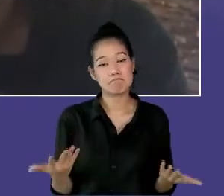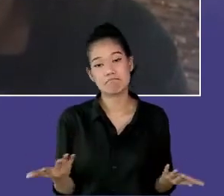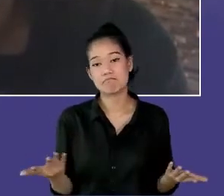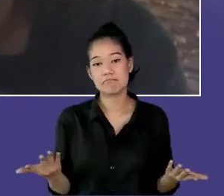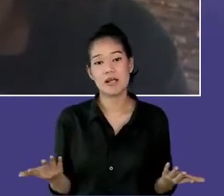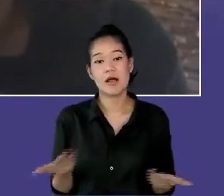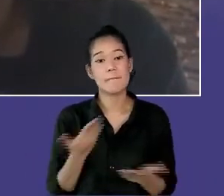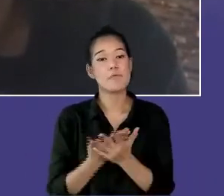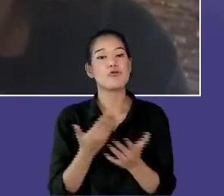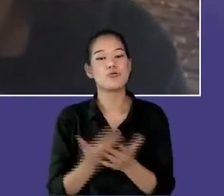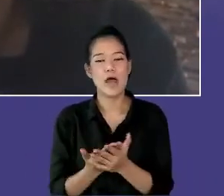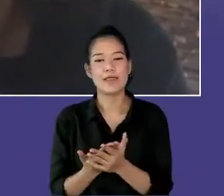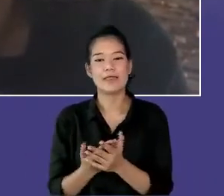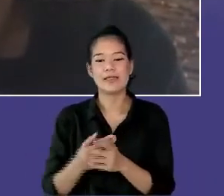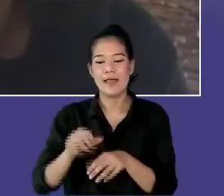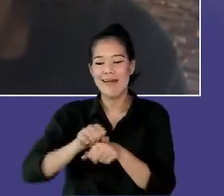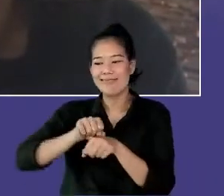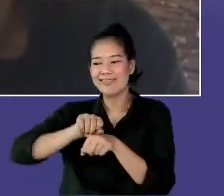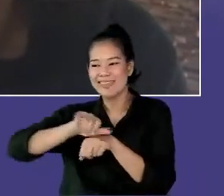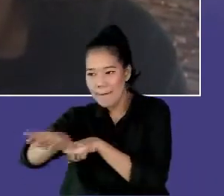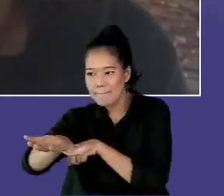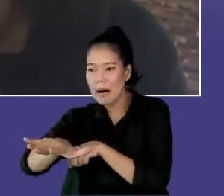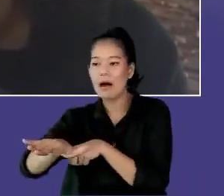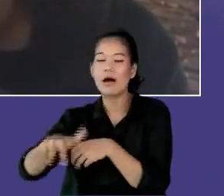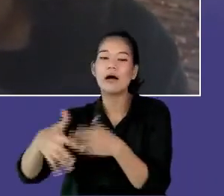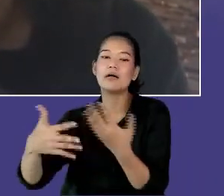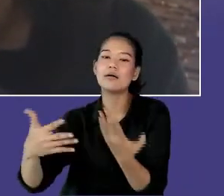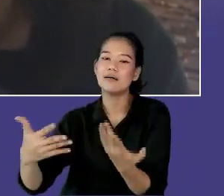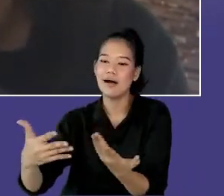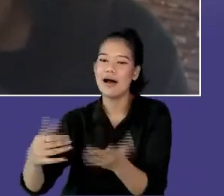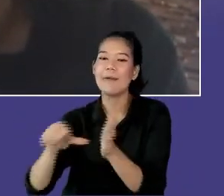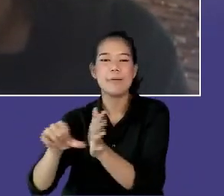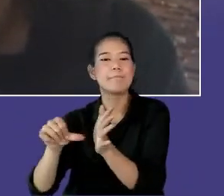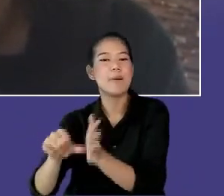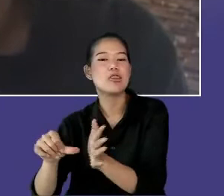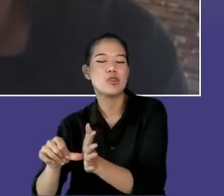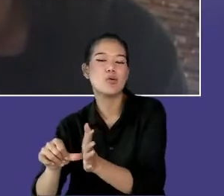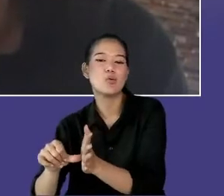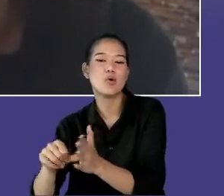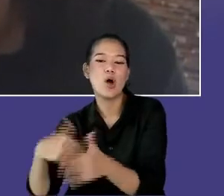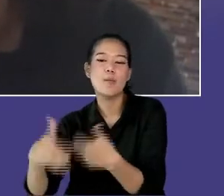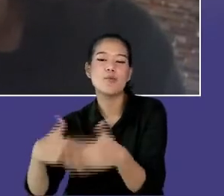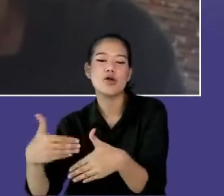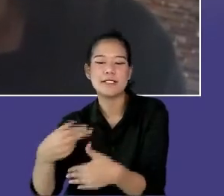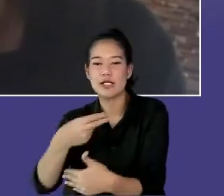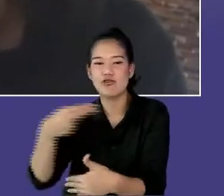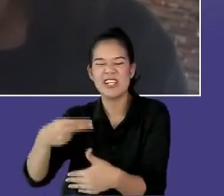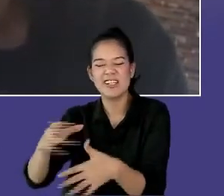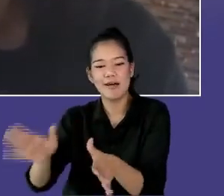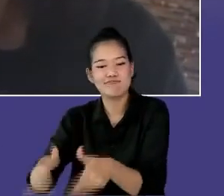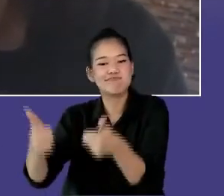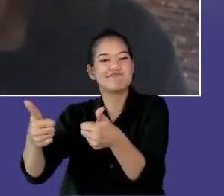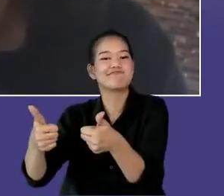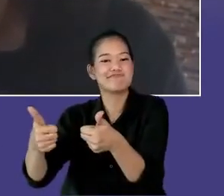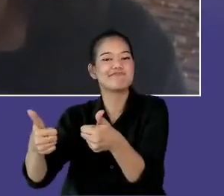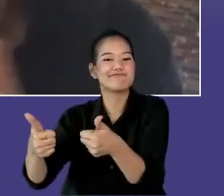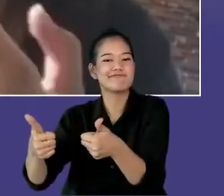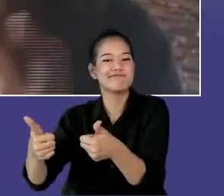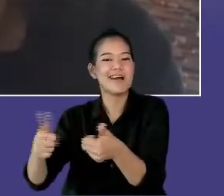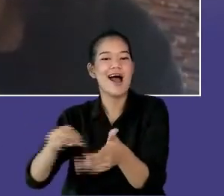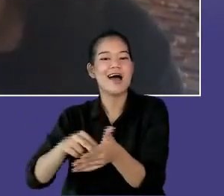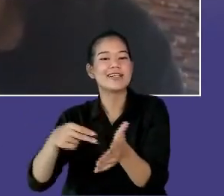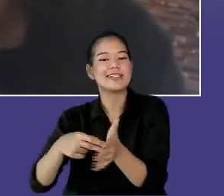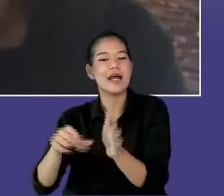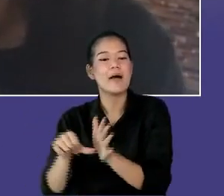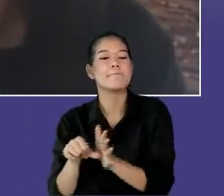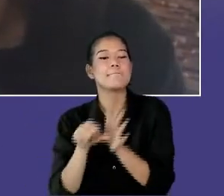tiap mudah-mudahan impact-nya bisa membantu proses pemulihan Indonesia lah ya. Jadi membantu juga tugas-tugas